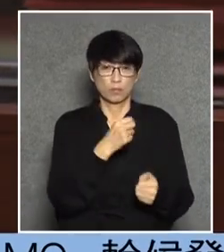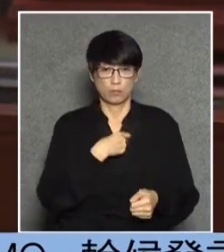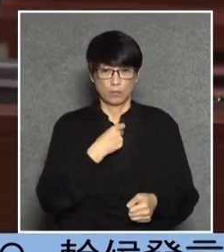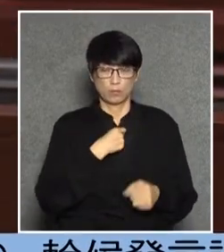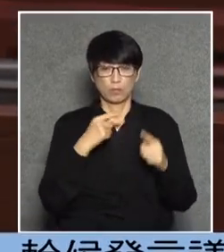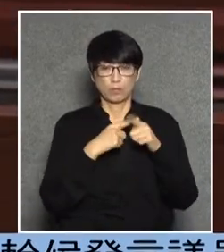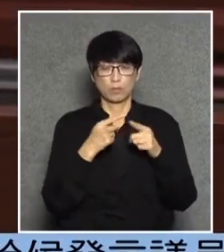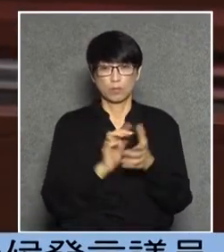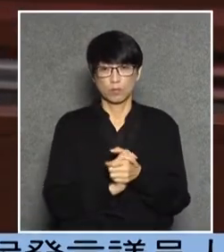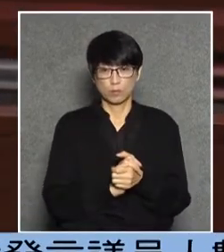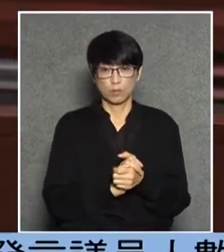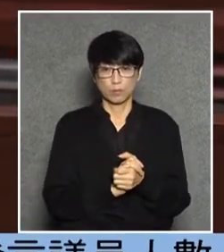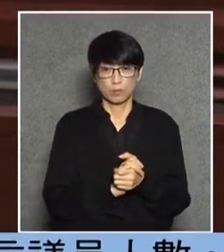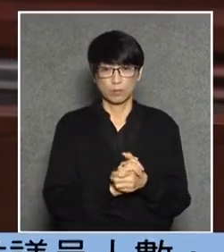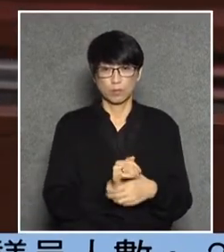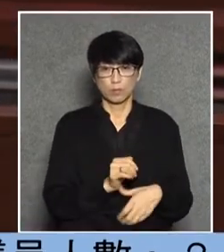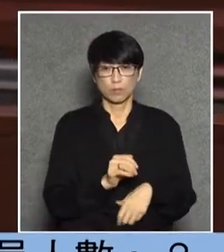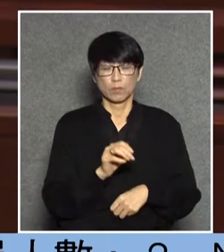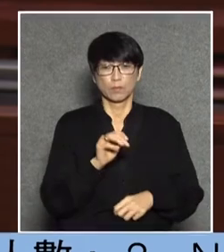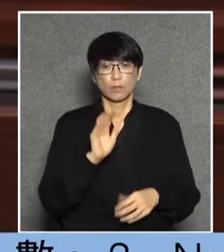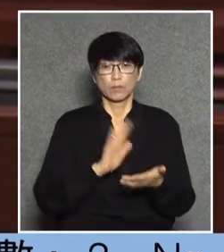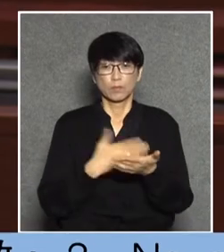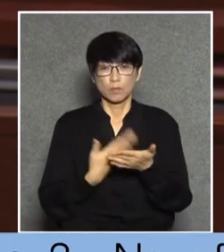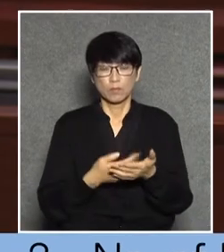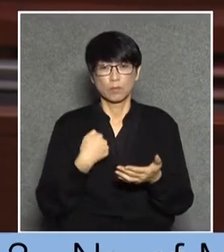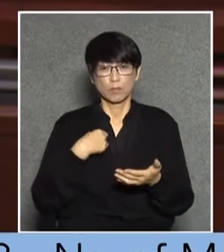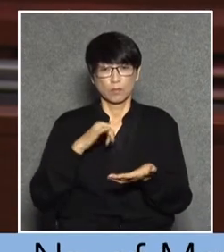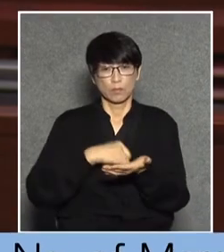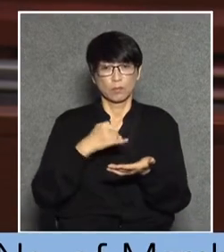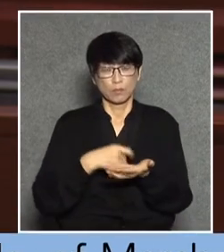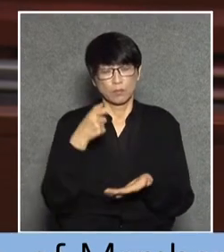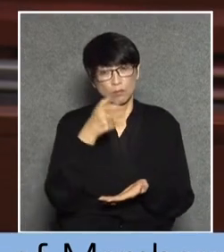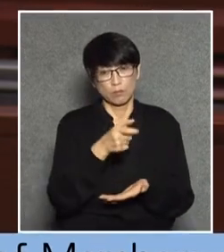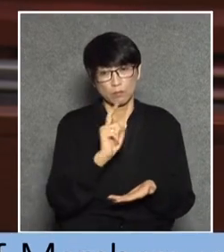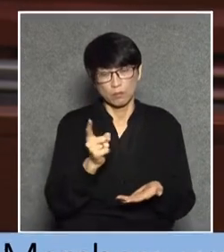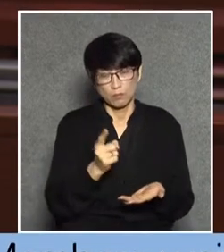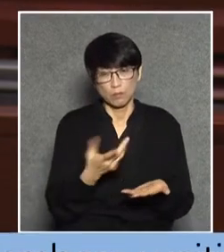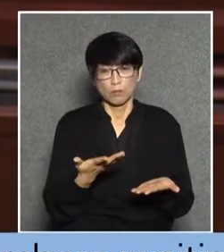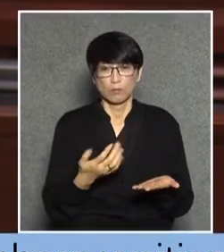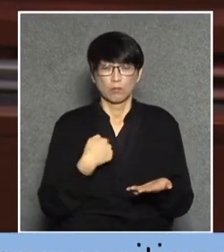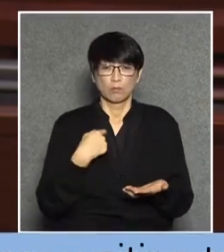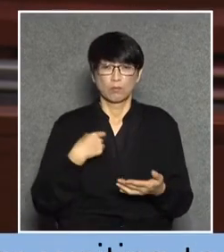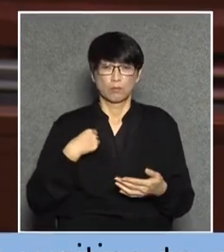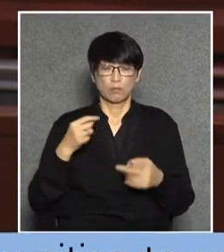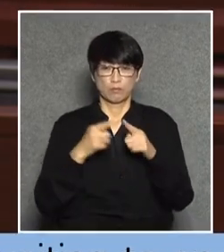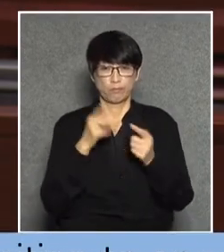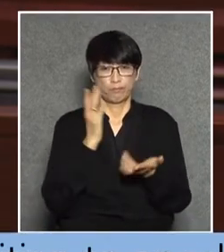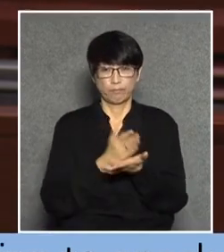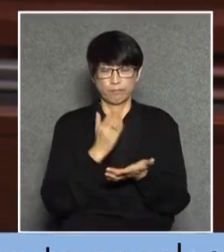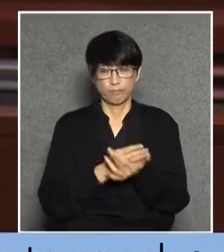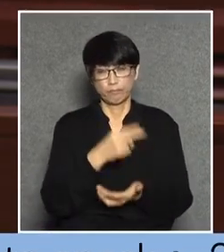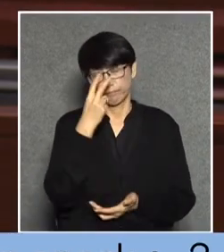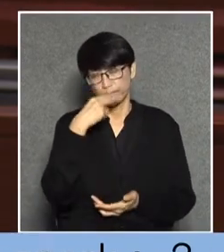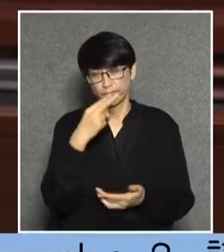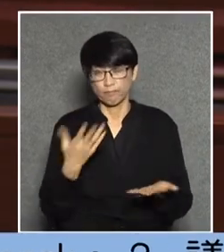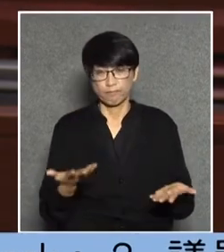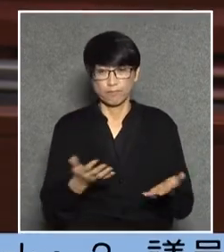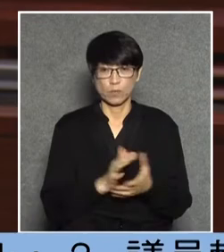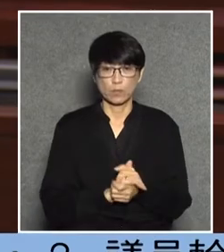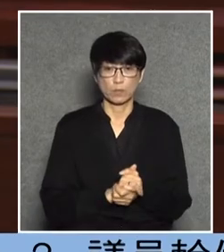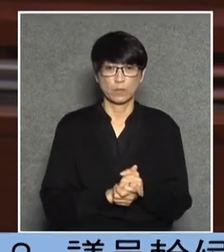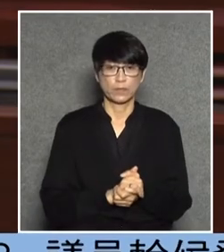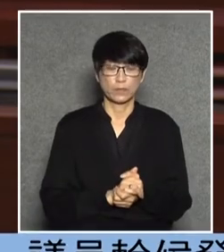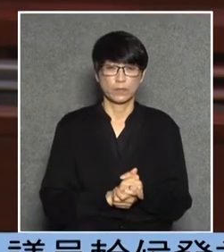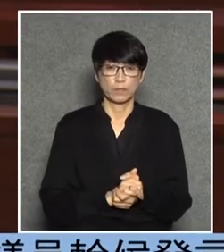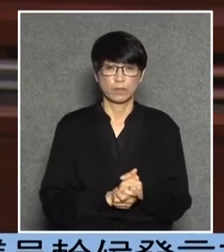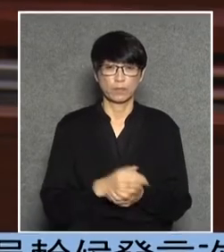我是中國人，但交税的時候我不是中國人，悲唔悲傷啊，主席？這個人哋我